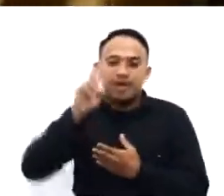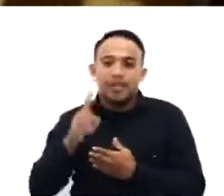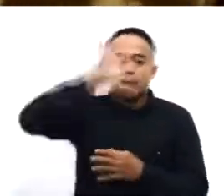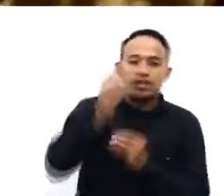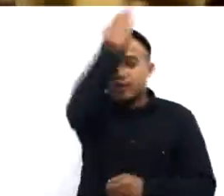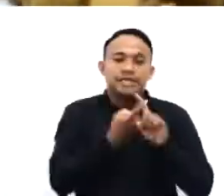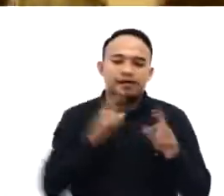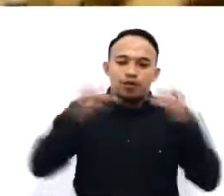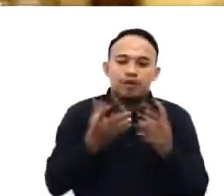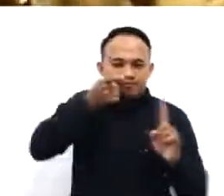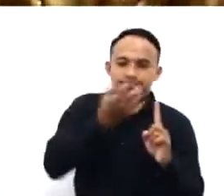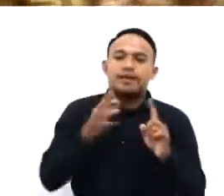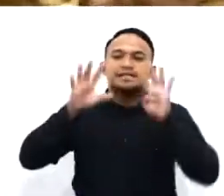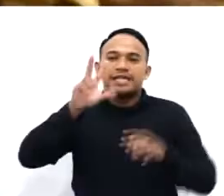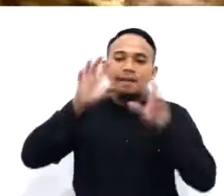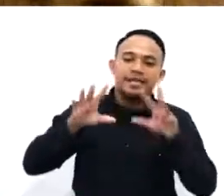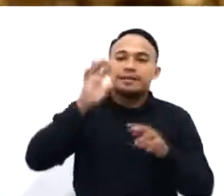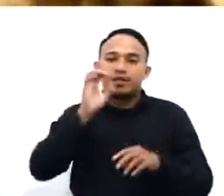74,25%.